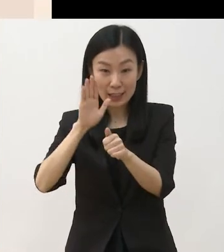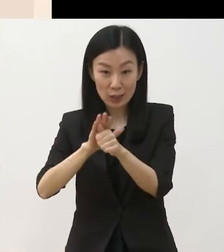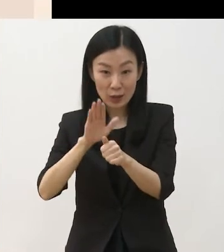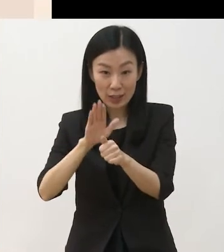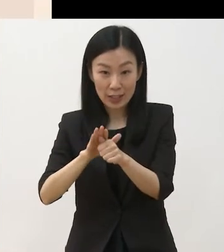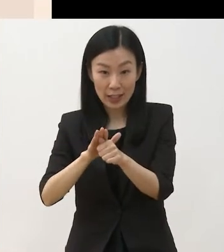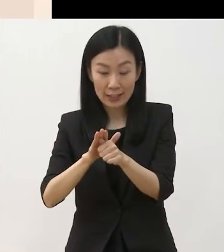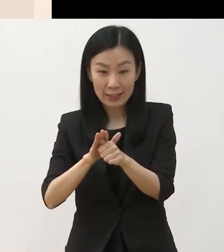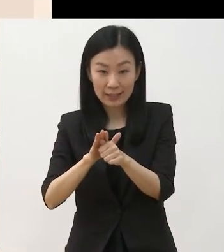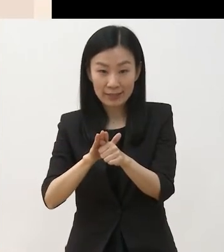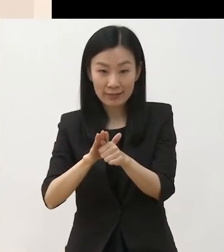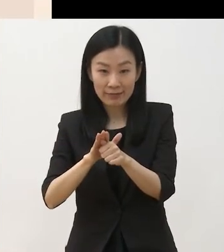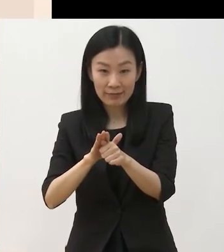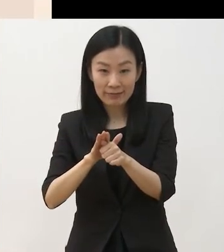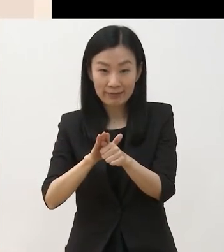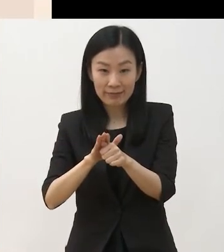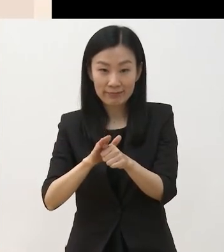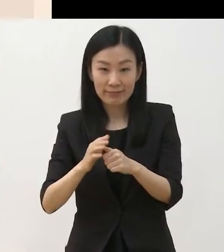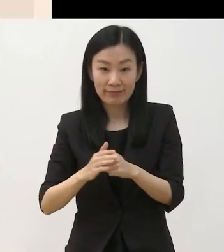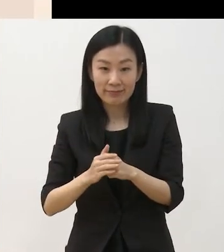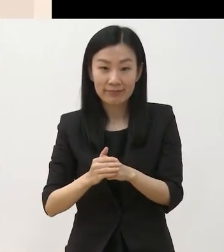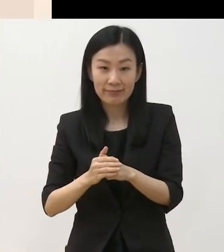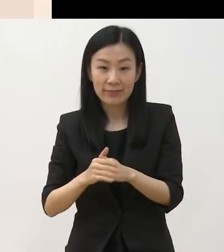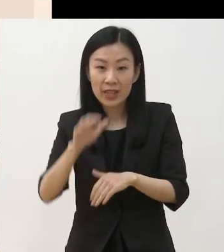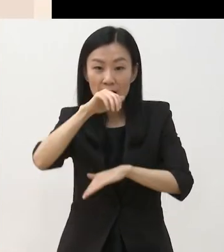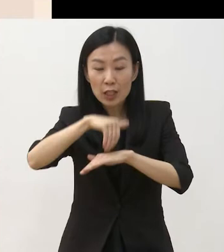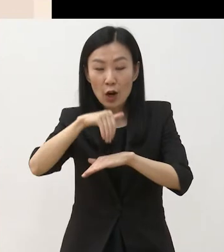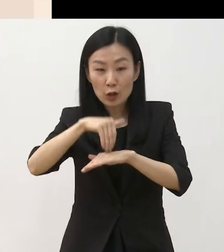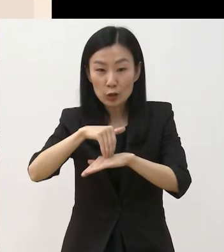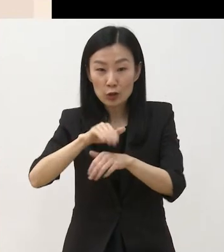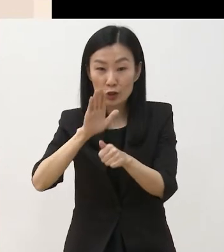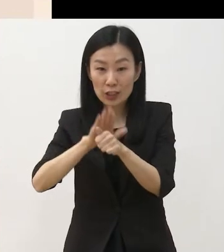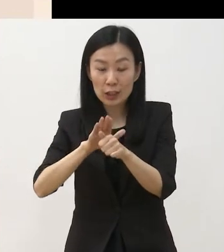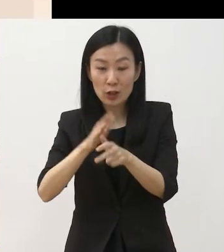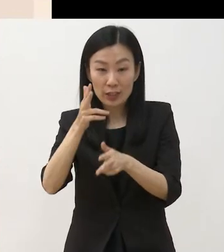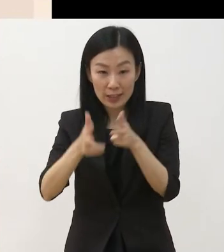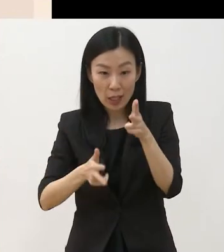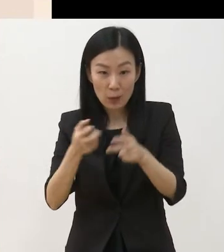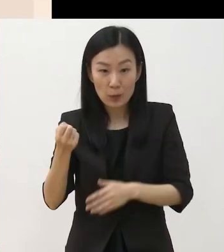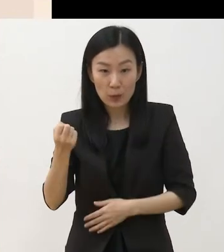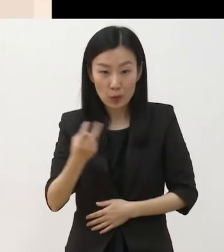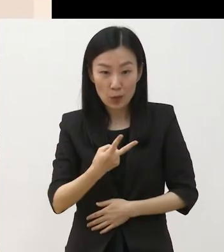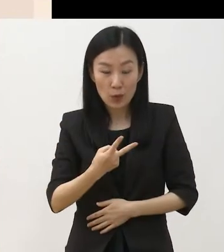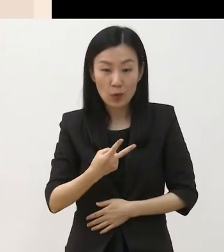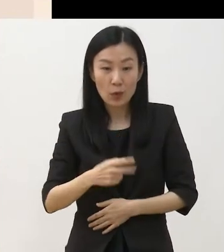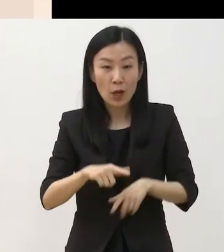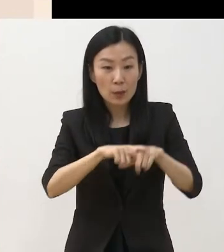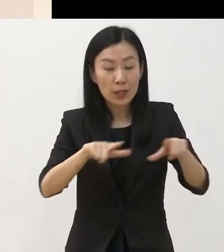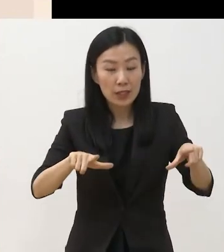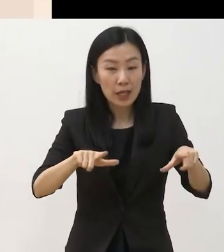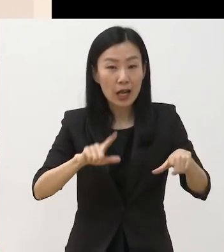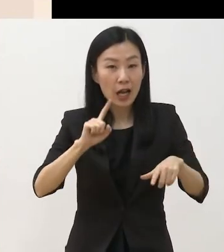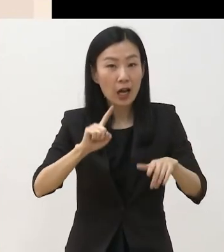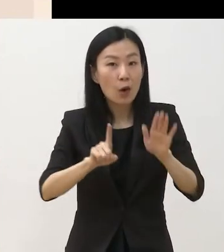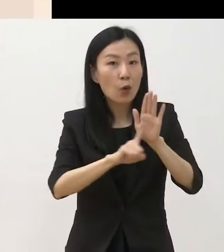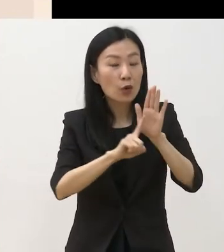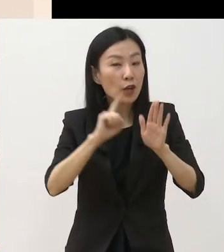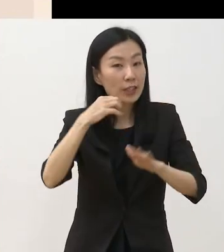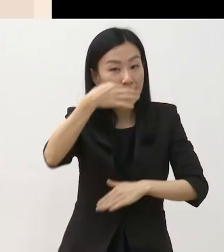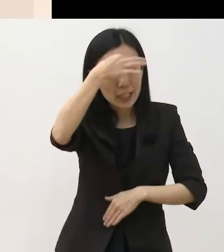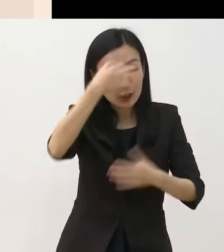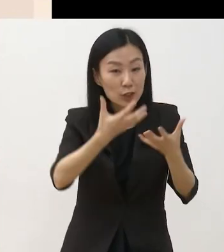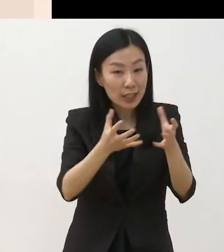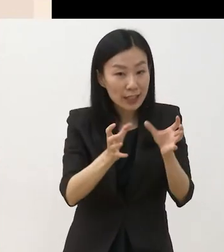있는 문화예술 기관 연수단원 지원 사업, 그다음에 민간 공연 예술 단체 공연장에서